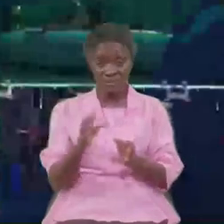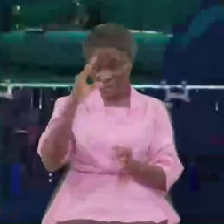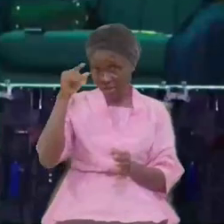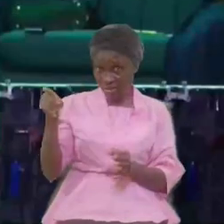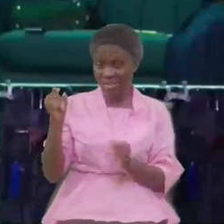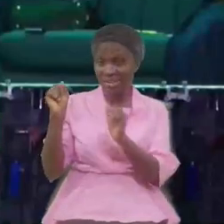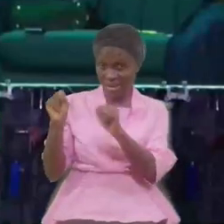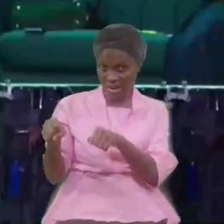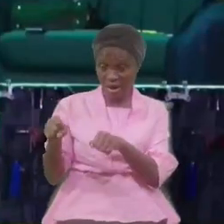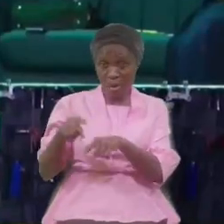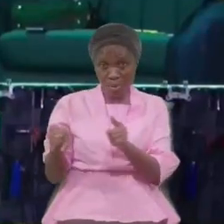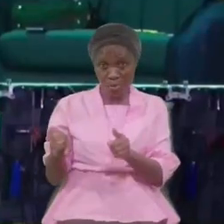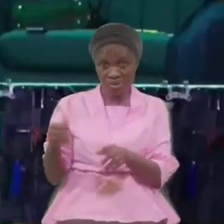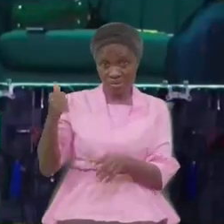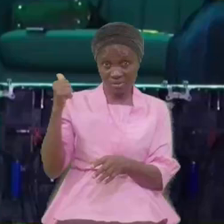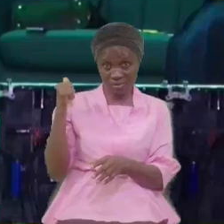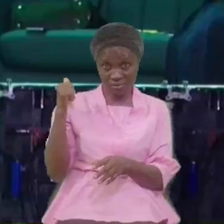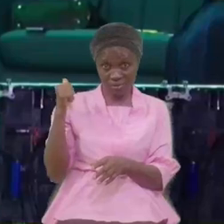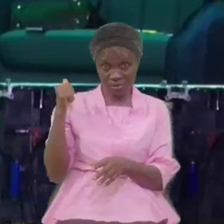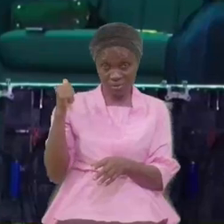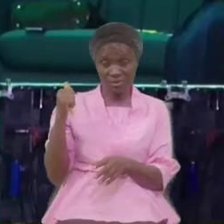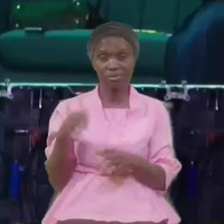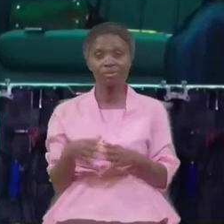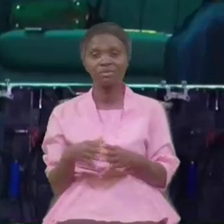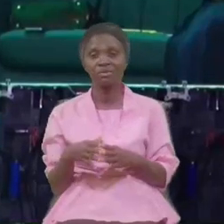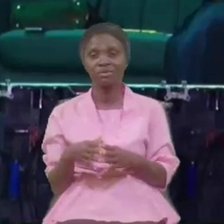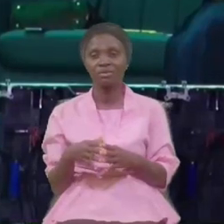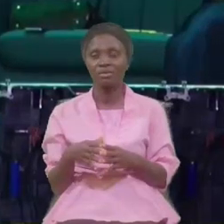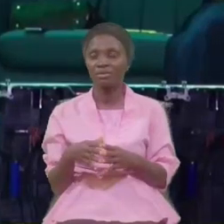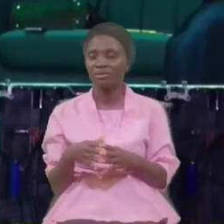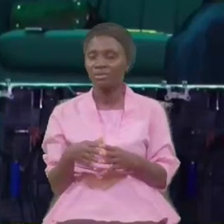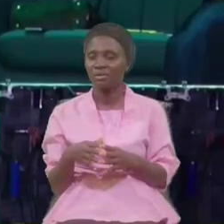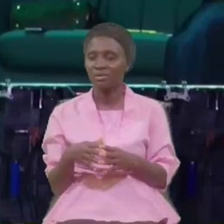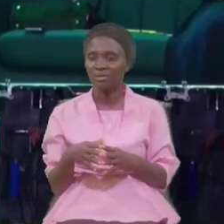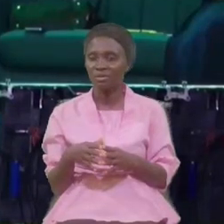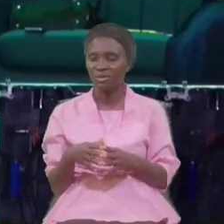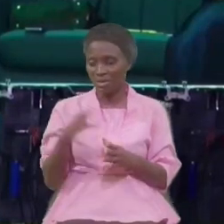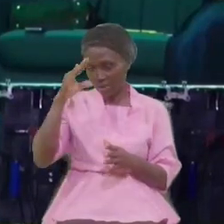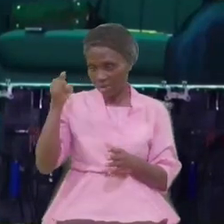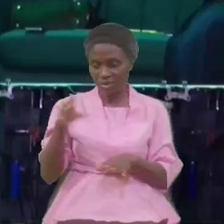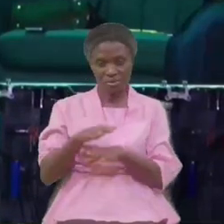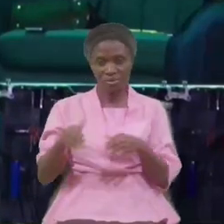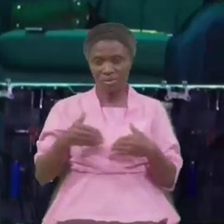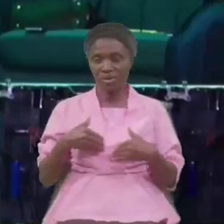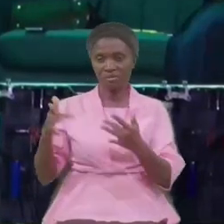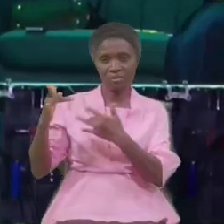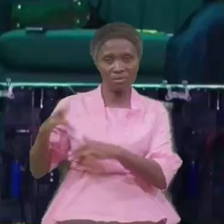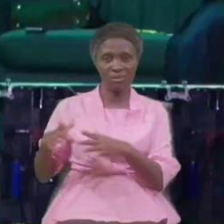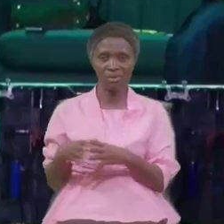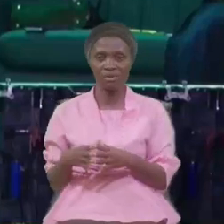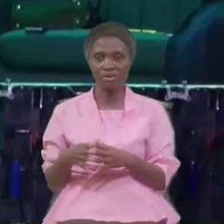Si la personne peut, mais la personne a failli le faire, ça veut dire que la personne n'a pas de compassion.